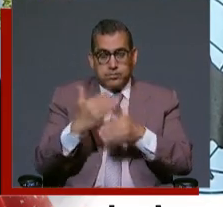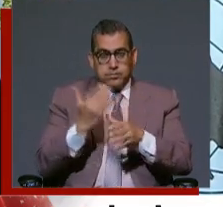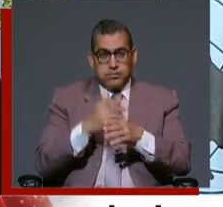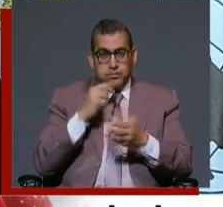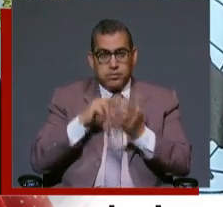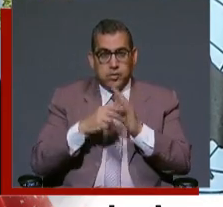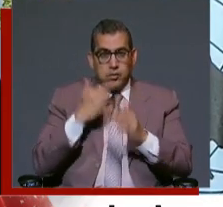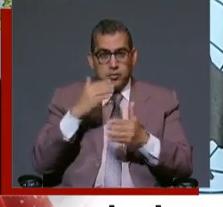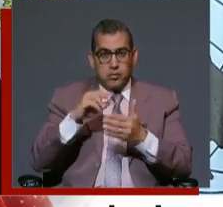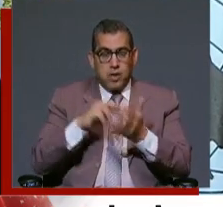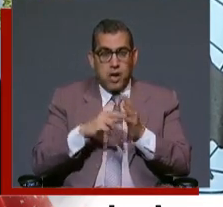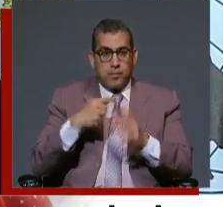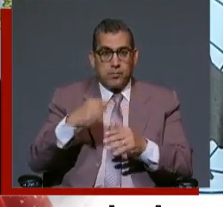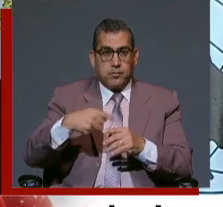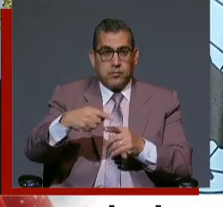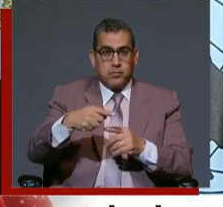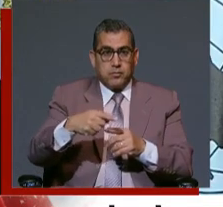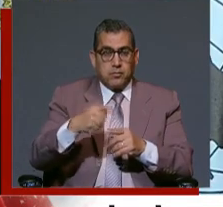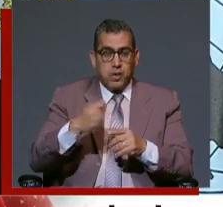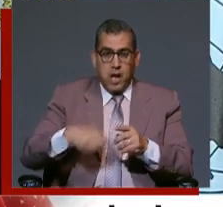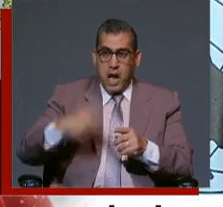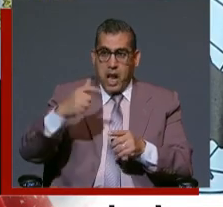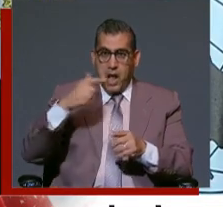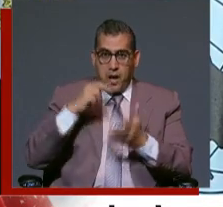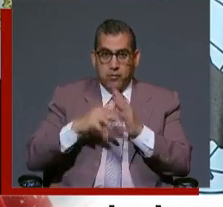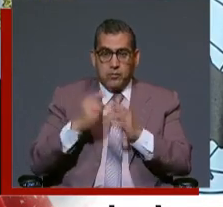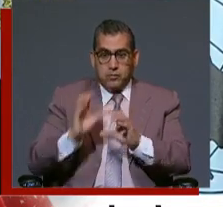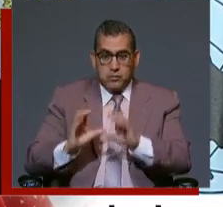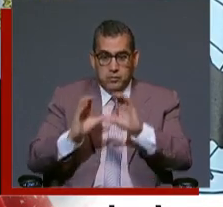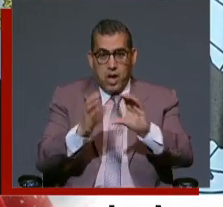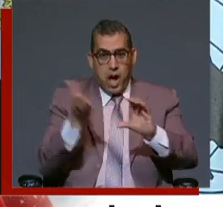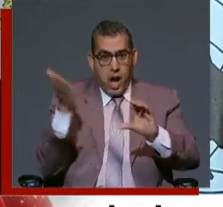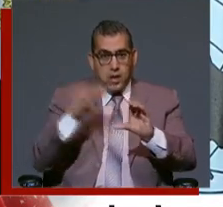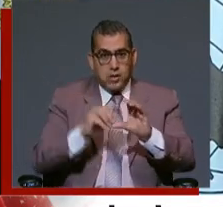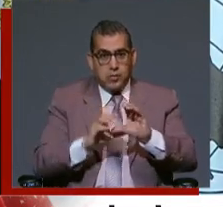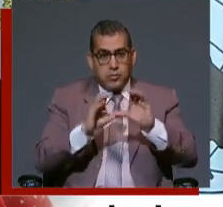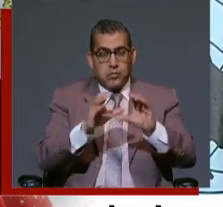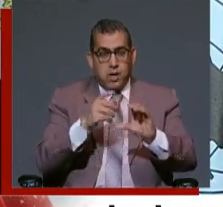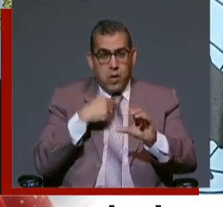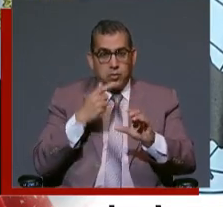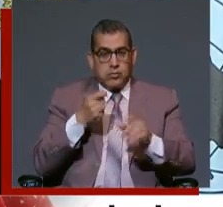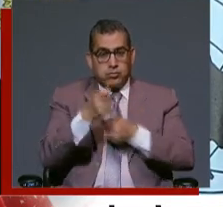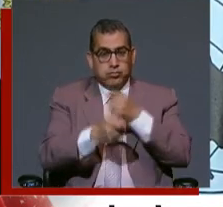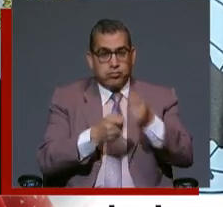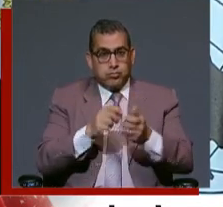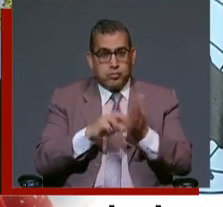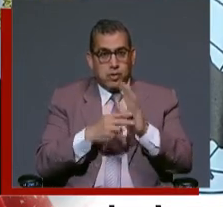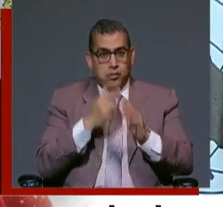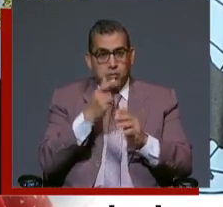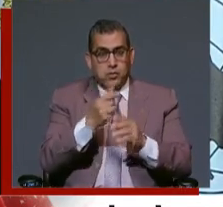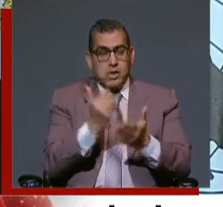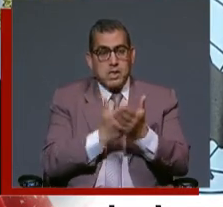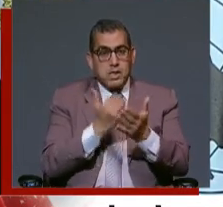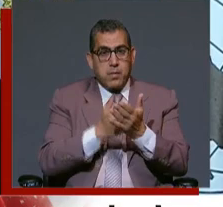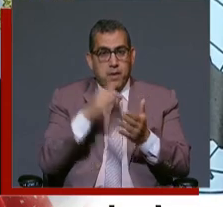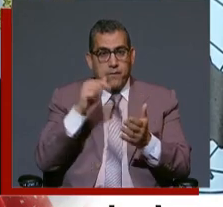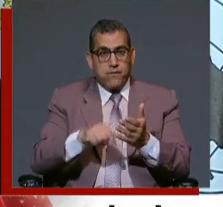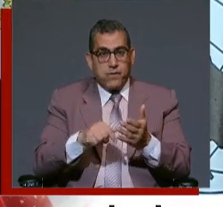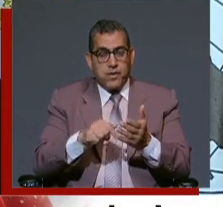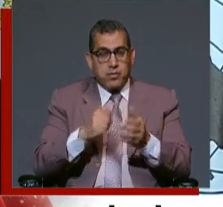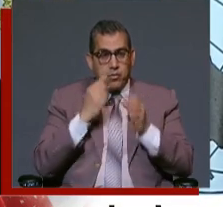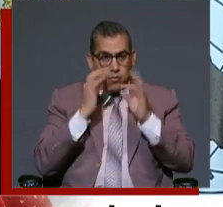الإقراض مرتفع التكلفة وتوجيه الجانب الأكبر من برامجها التمويلية إلى الاستثمارات